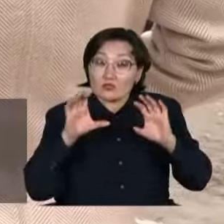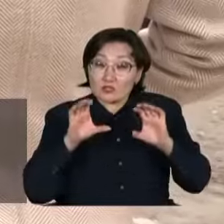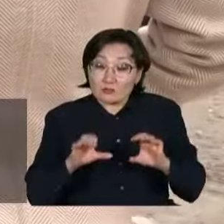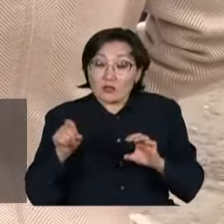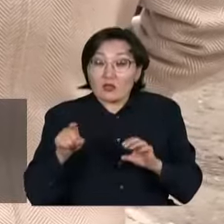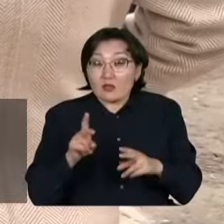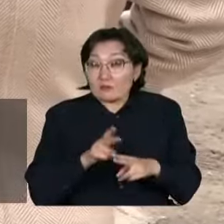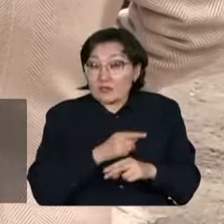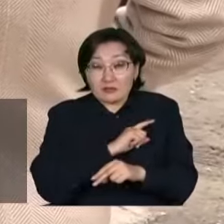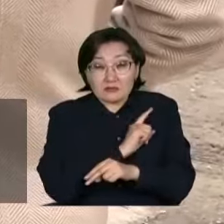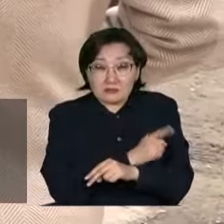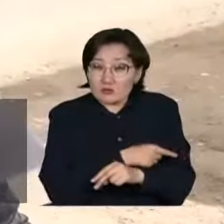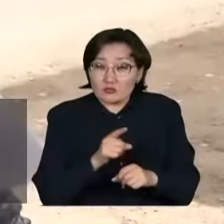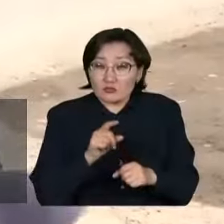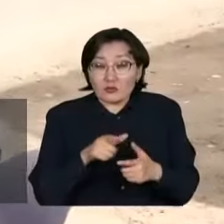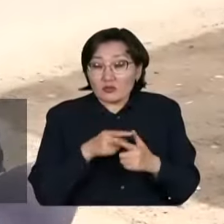они бессильны что-либо